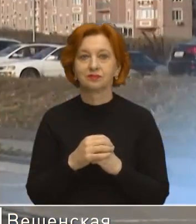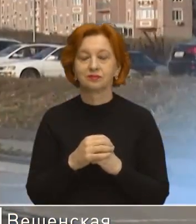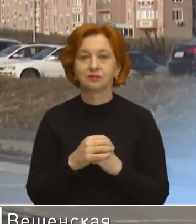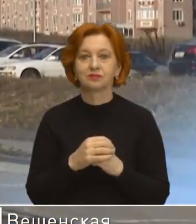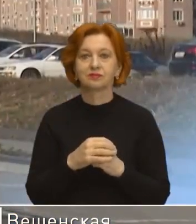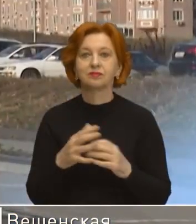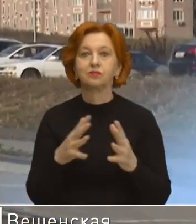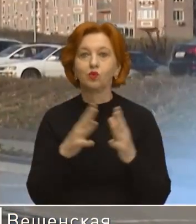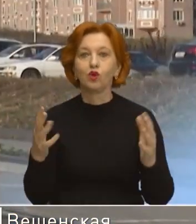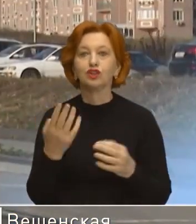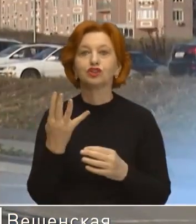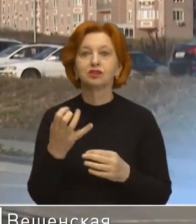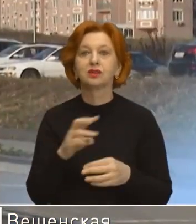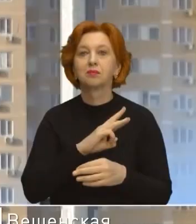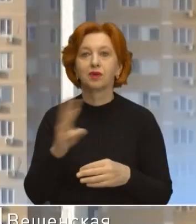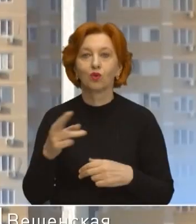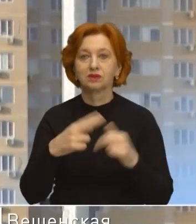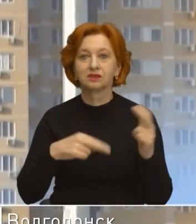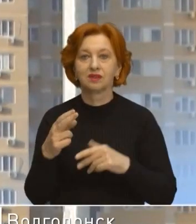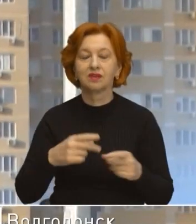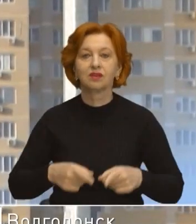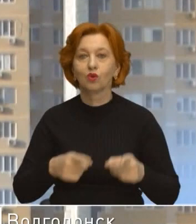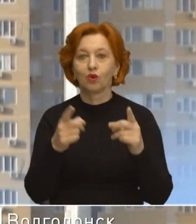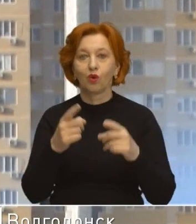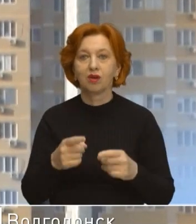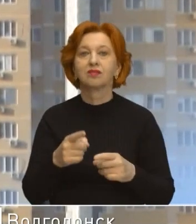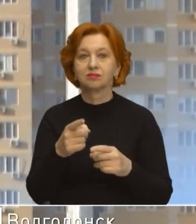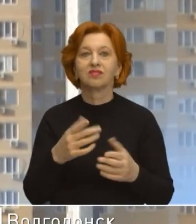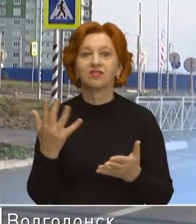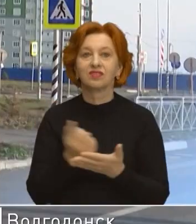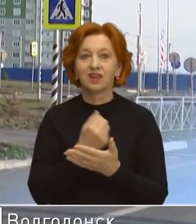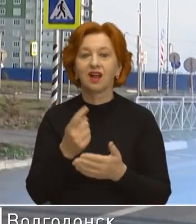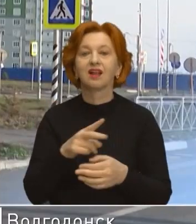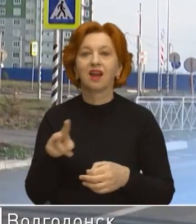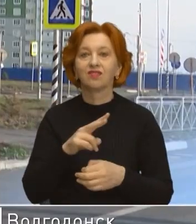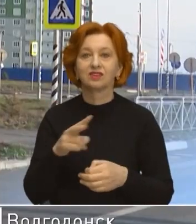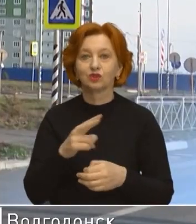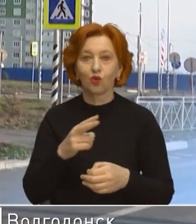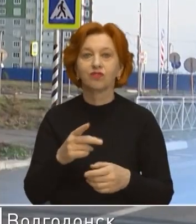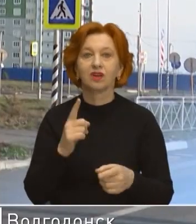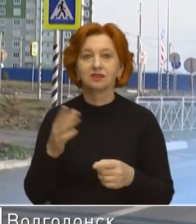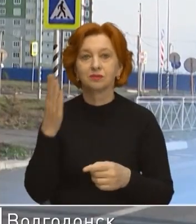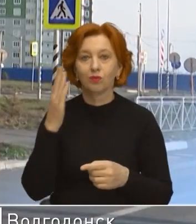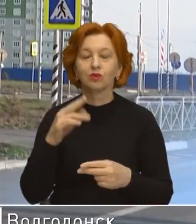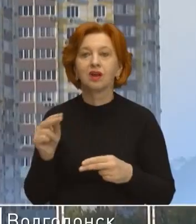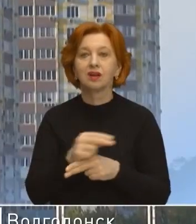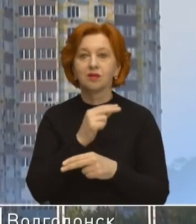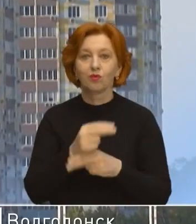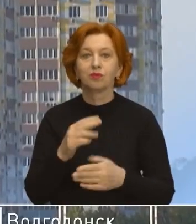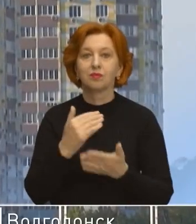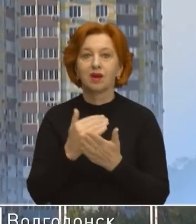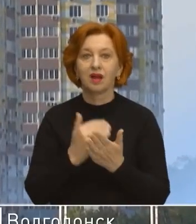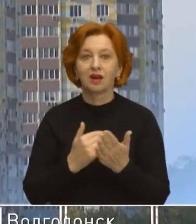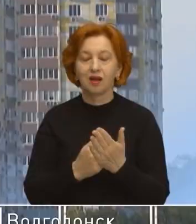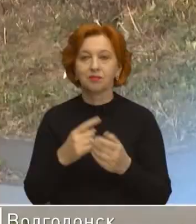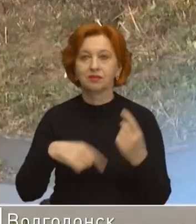Более 400 миллионов рублей на строительство 4 дорог. В микрорайоне Левенцовка проверили ход ремонтных работ в рамках программы